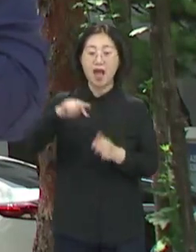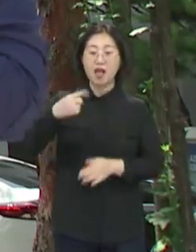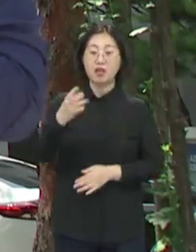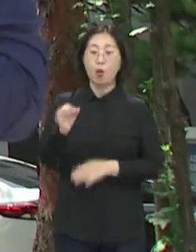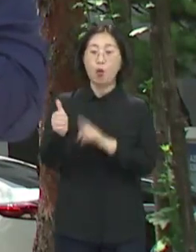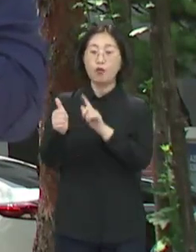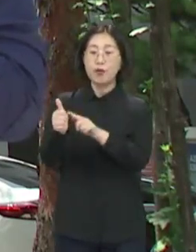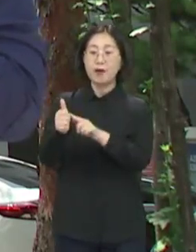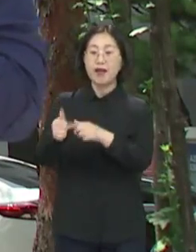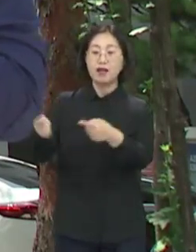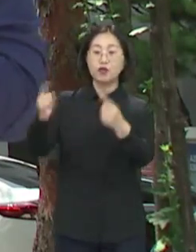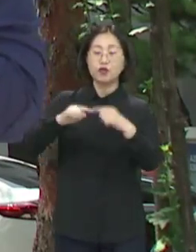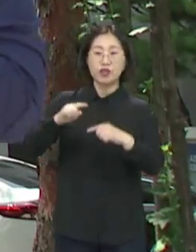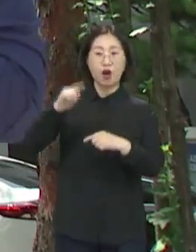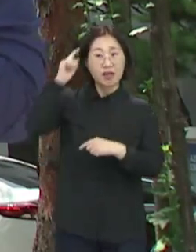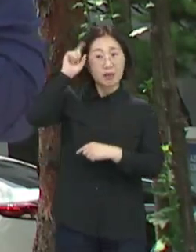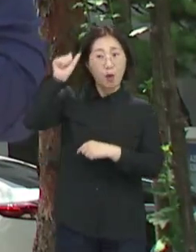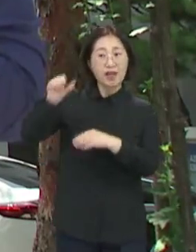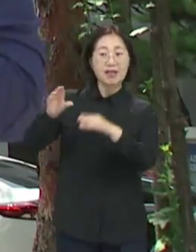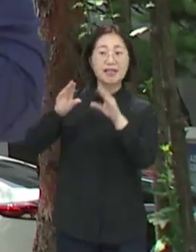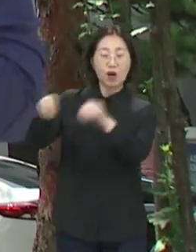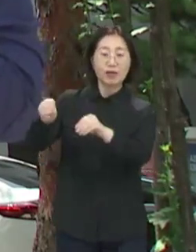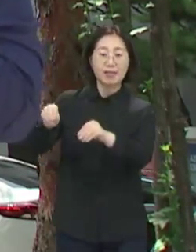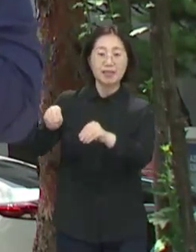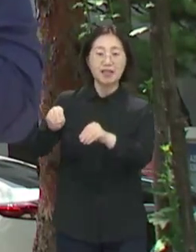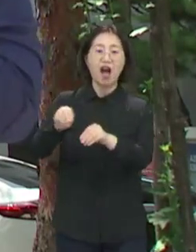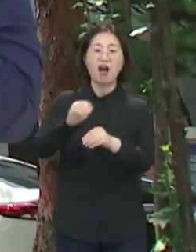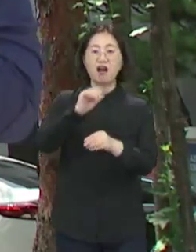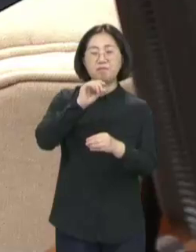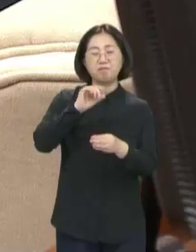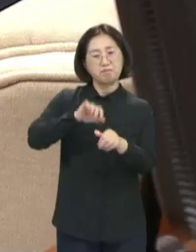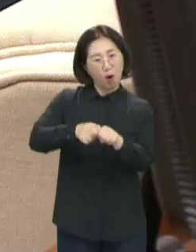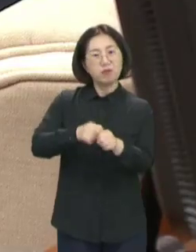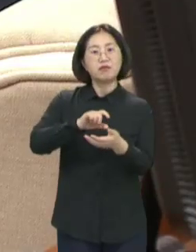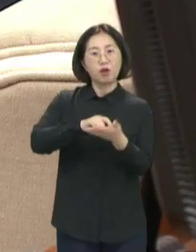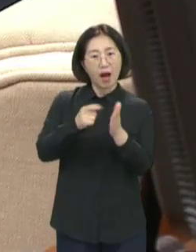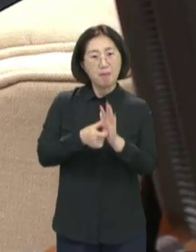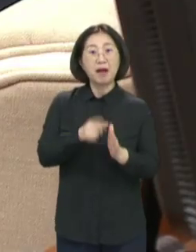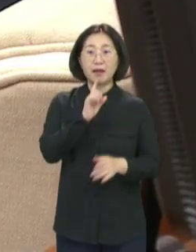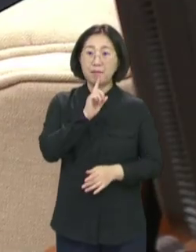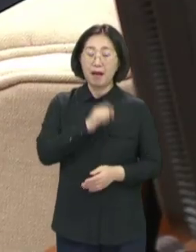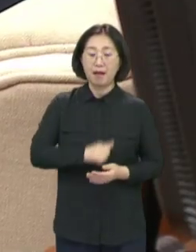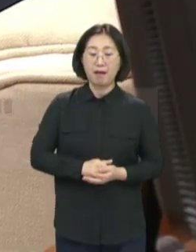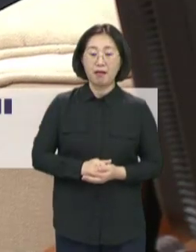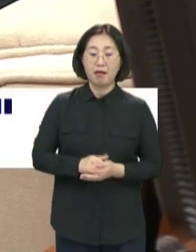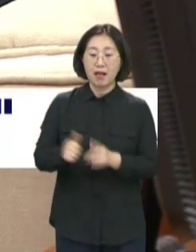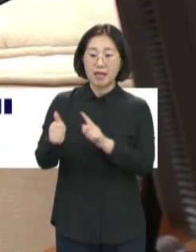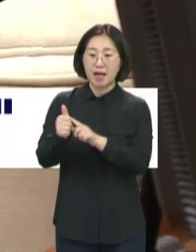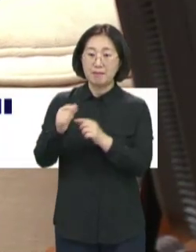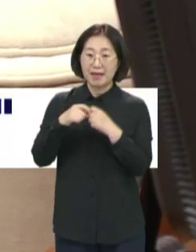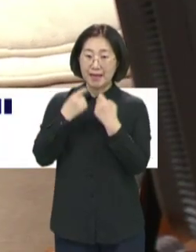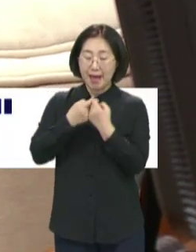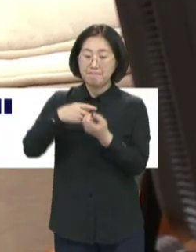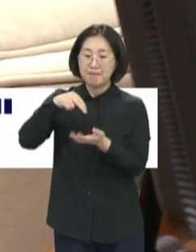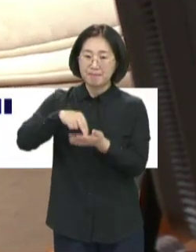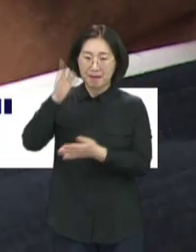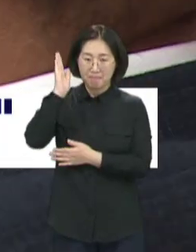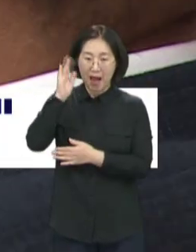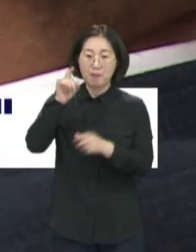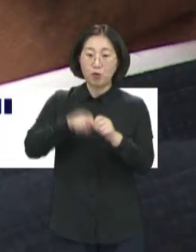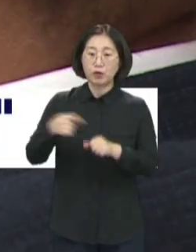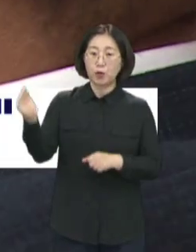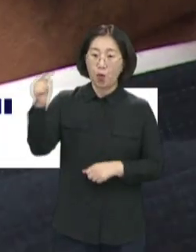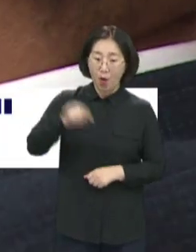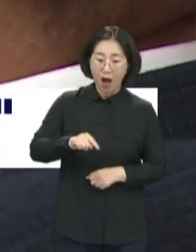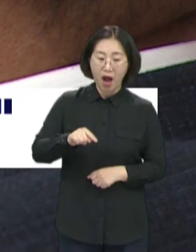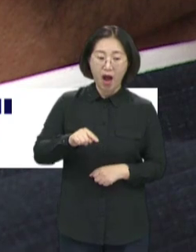의원에게 출석 정지 15일이 적합하다는 의견을 냈기 때문입니다. 송 의원이 본인 소명을 위해 참석한 가운데 피해자